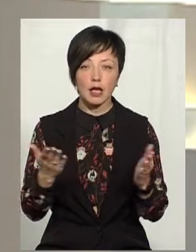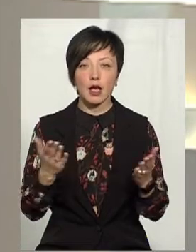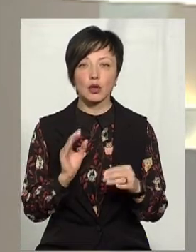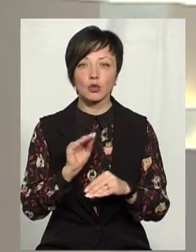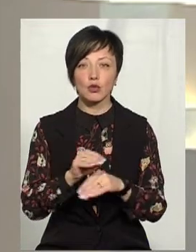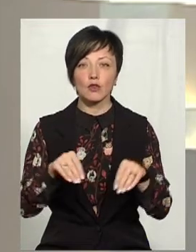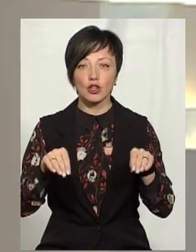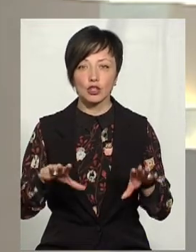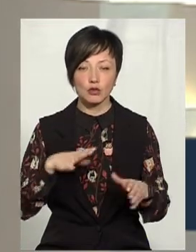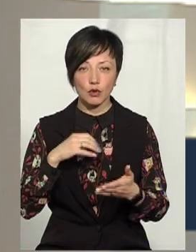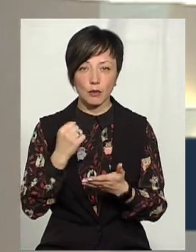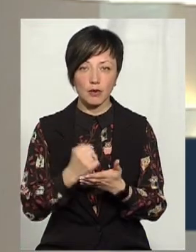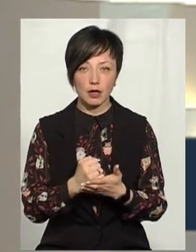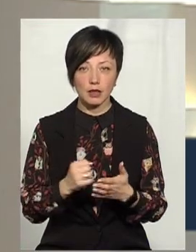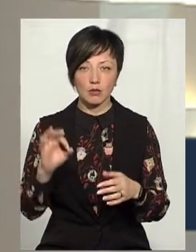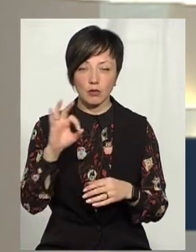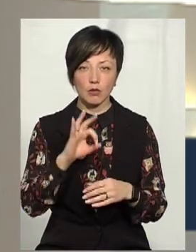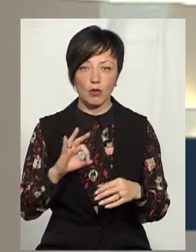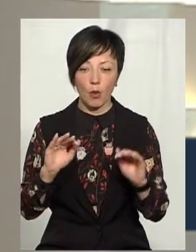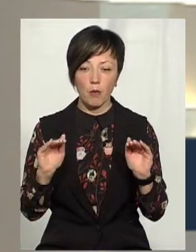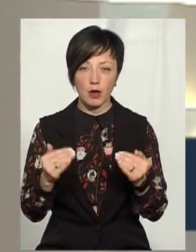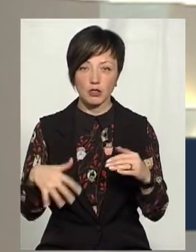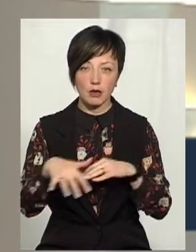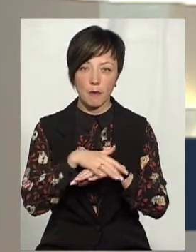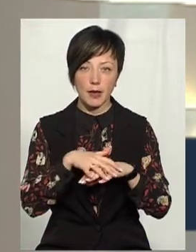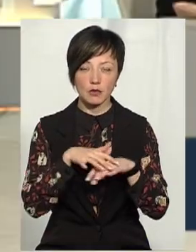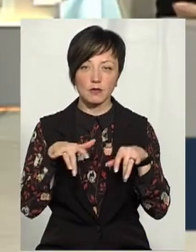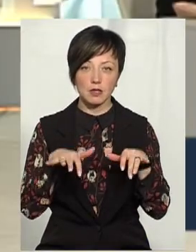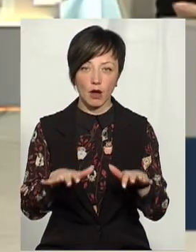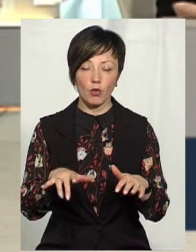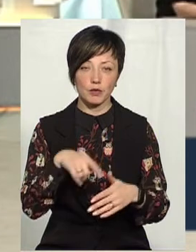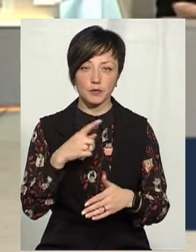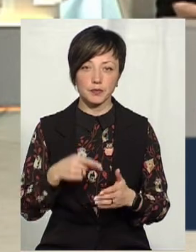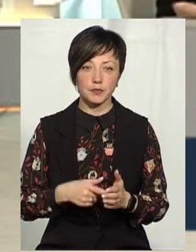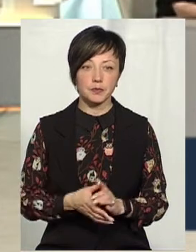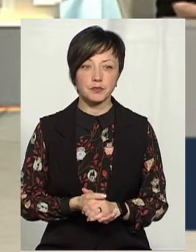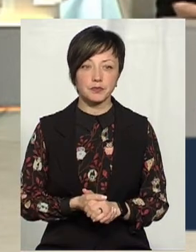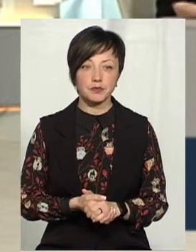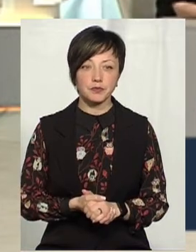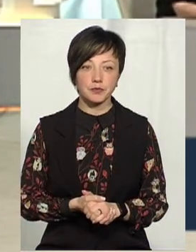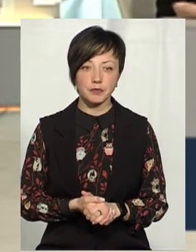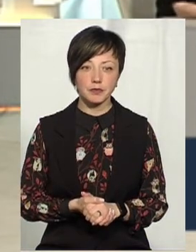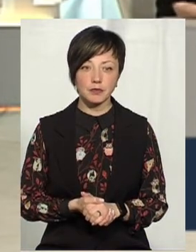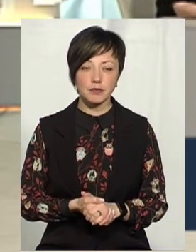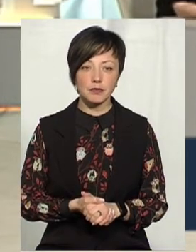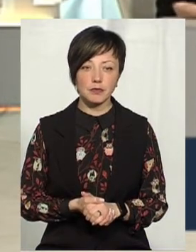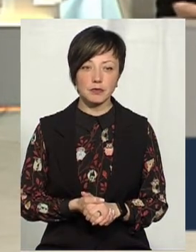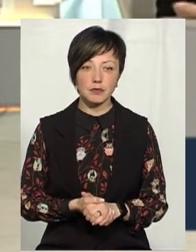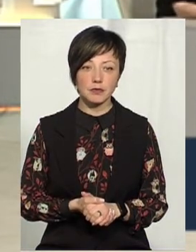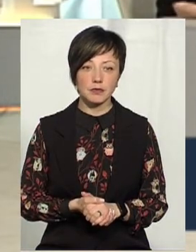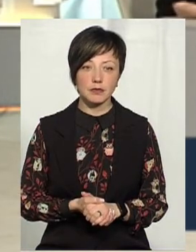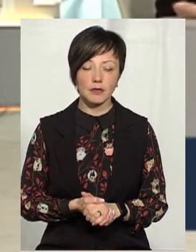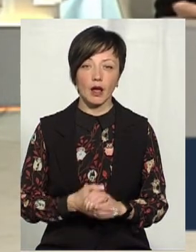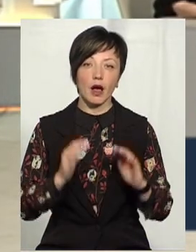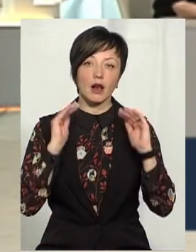Які додаткові рішення були прийняті от стосовно обмеження масових заходів? Ну, окрім, звичайно, з того карантину, про